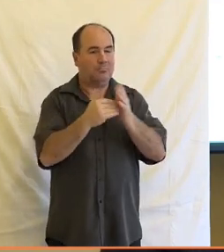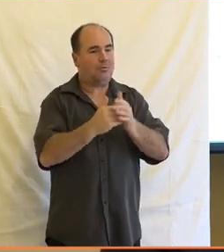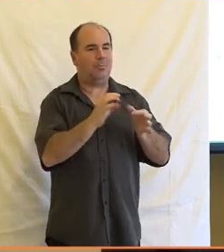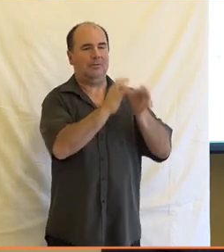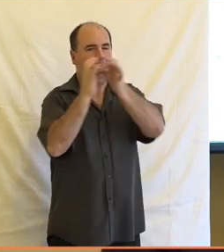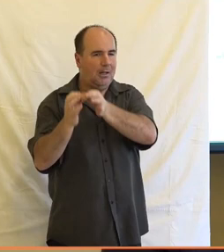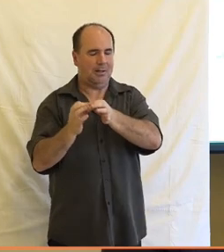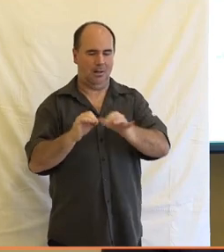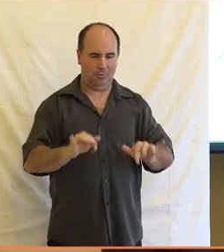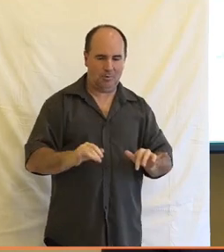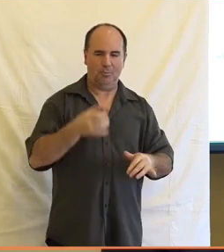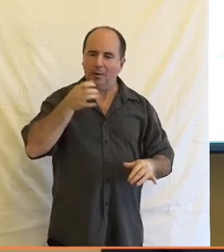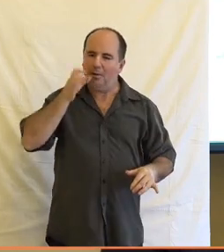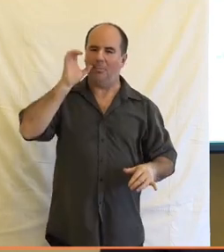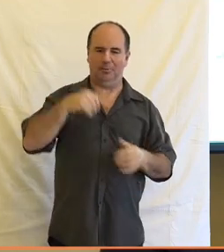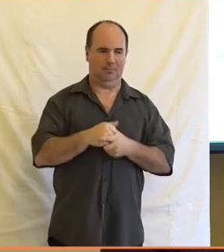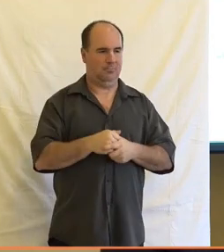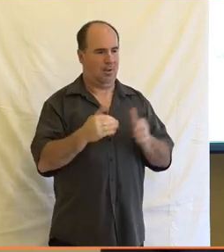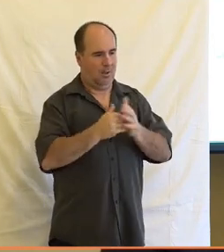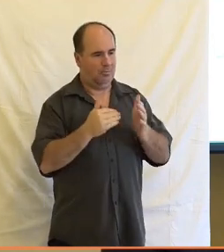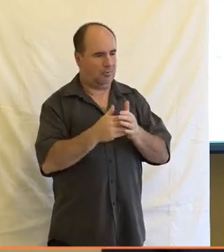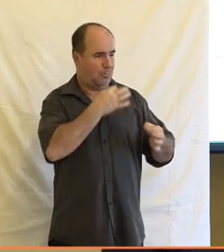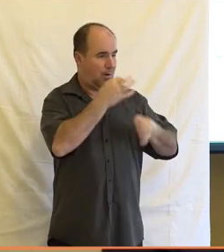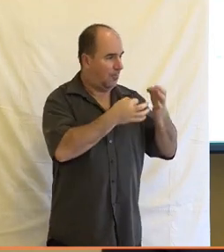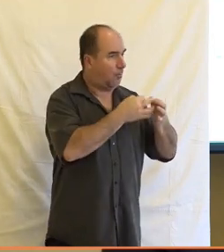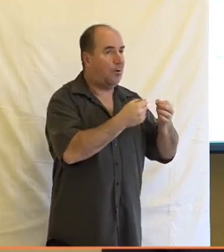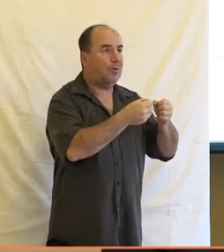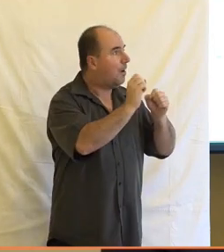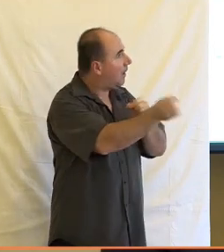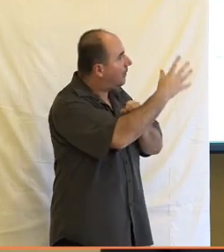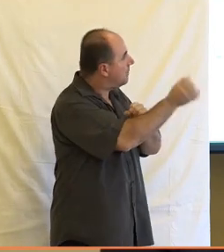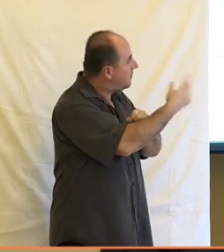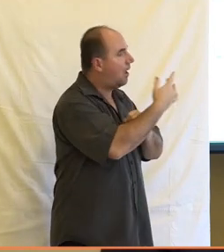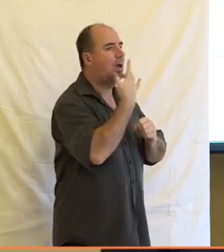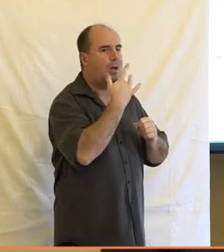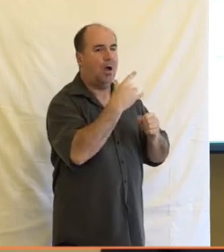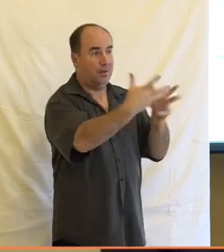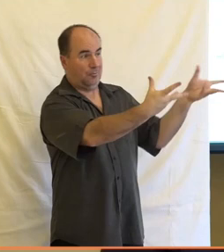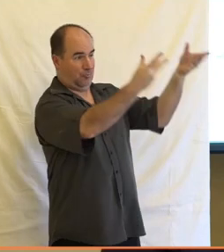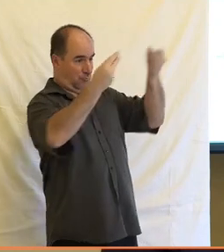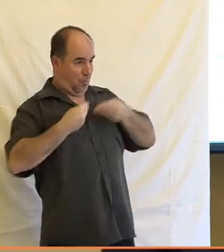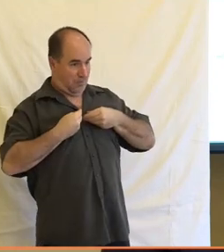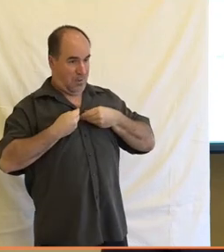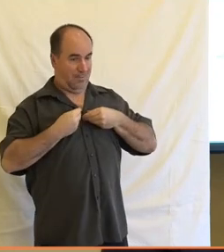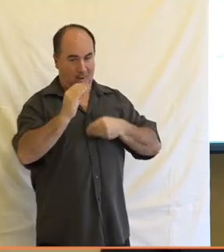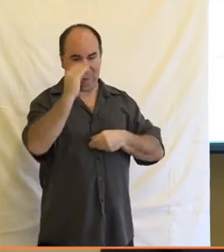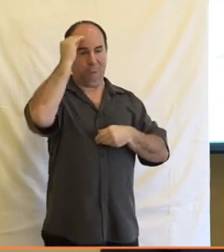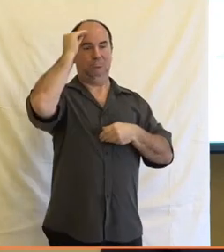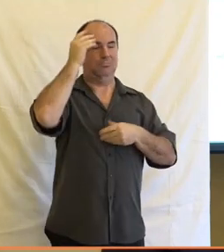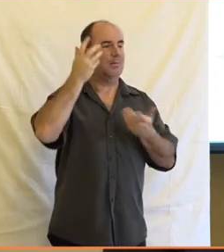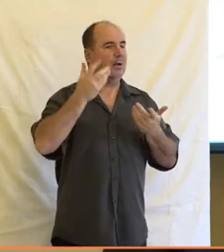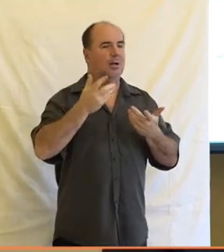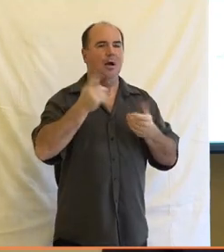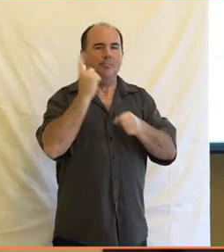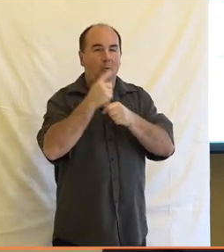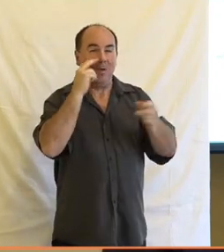třeba zajímat přístupnost informací, které budou na tom školení sdělovány, jestli se k němu dostanou, jestli to není třeba orientováno jenom